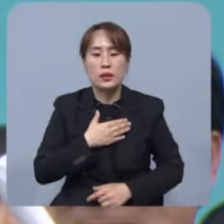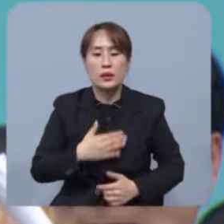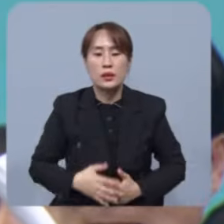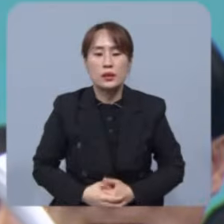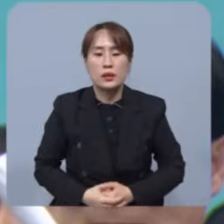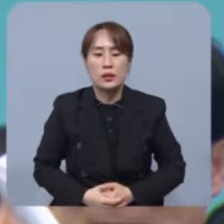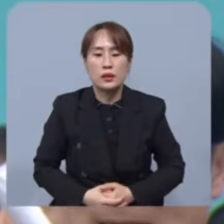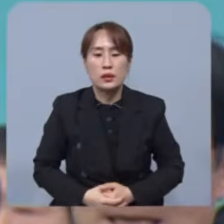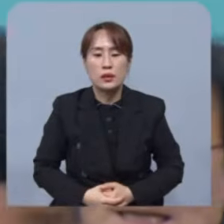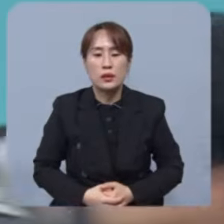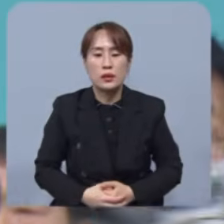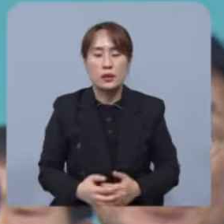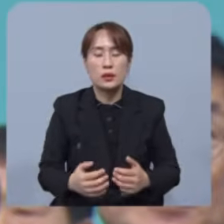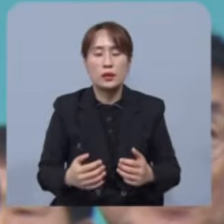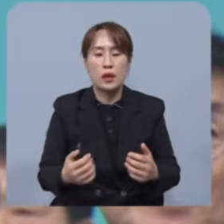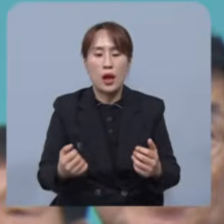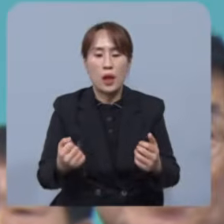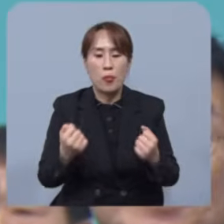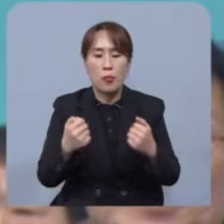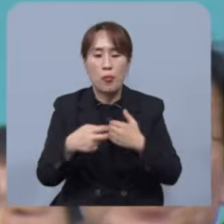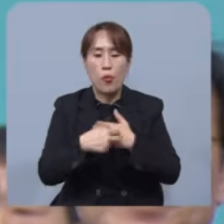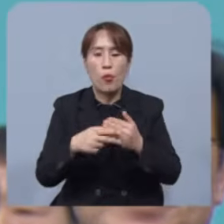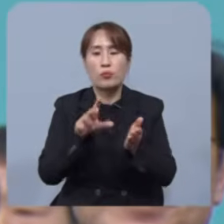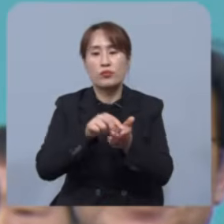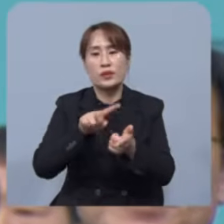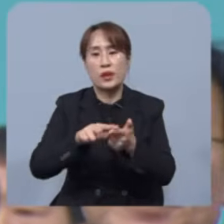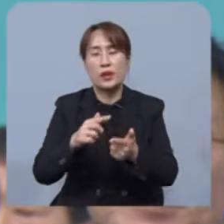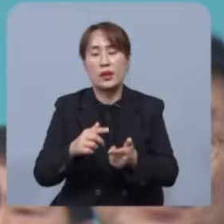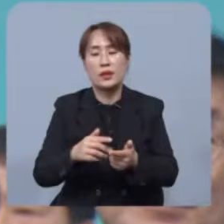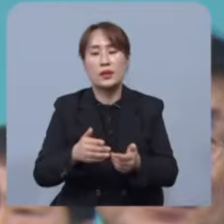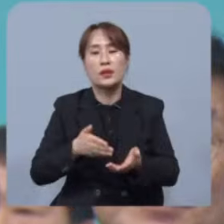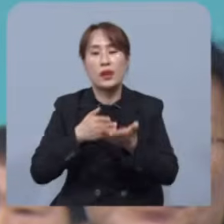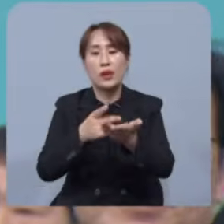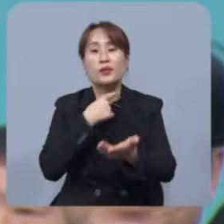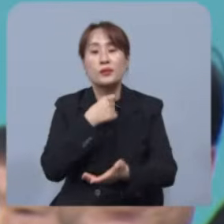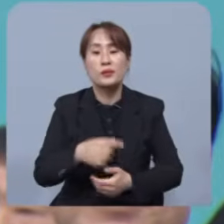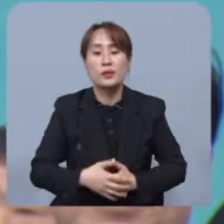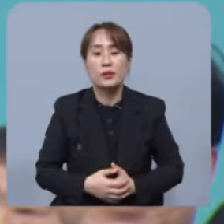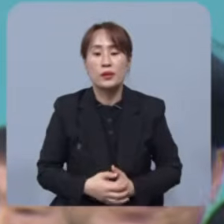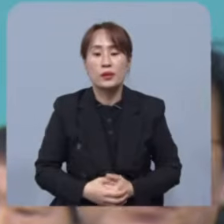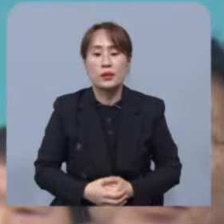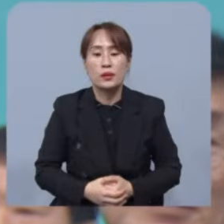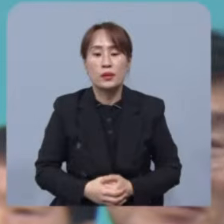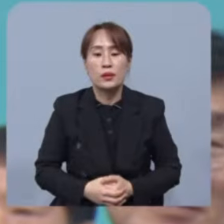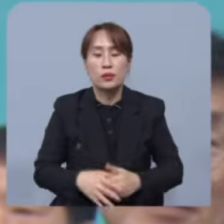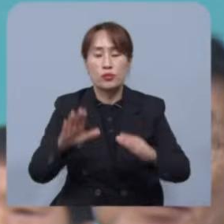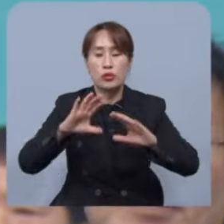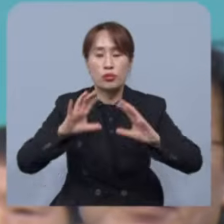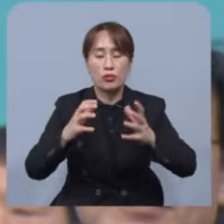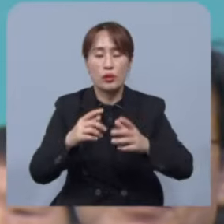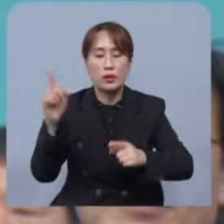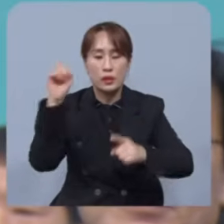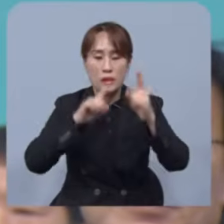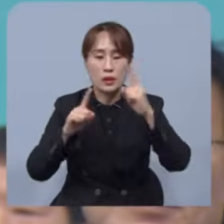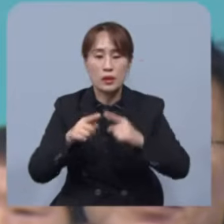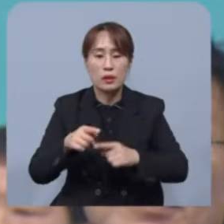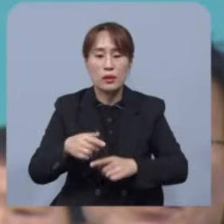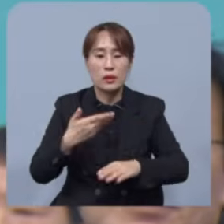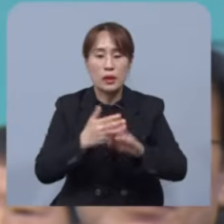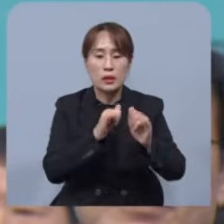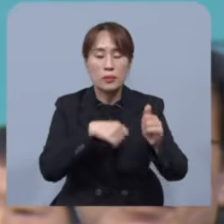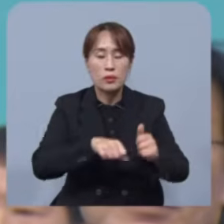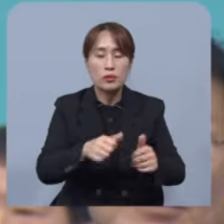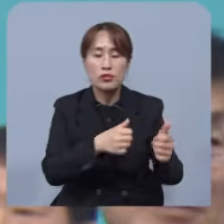국가 보호의 문제에 대해서 조금 말씀드리고자 합니다. 부를 땐 국가의 아들, 다치면 너가 아들,